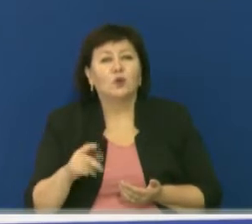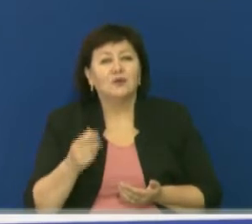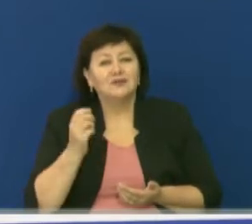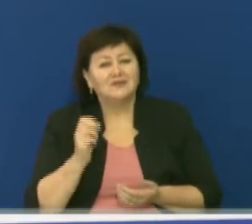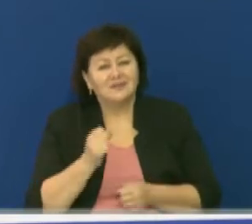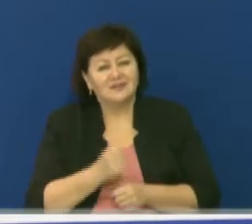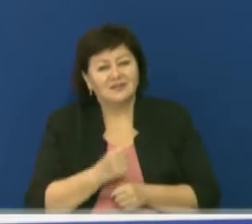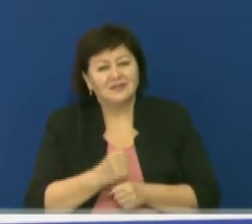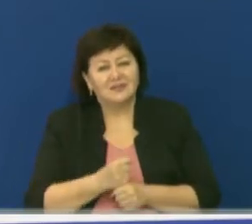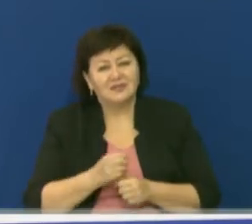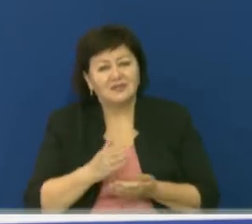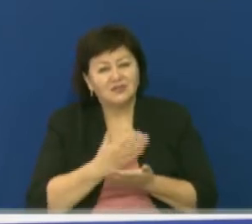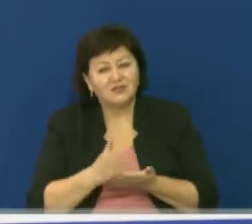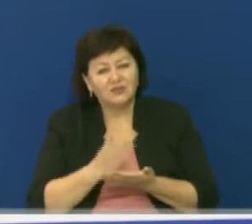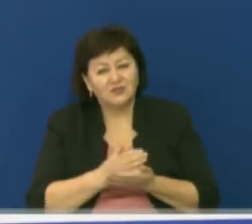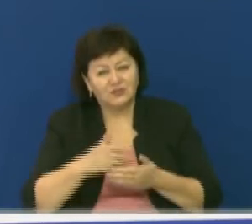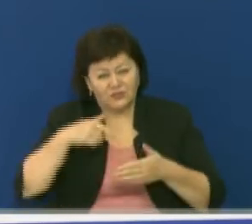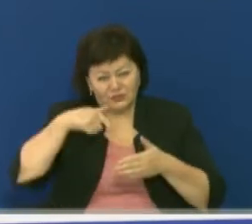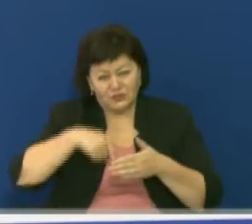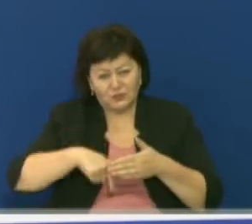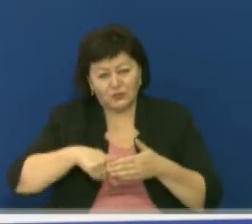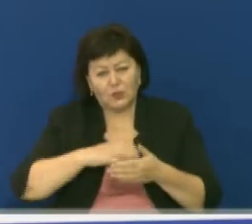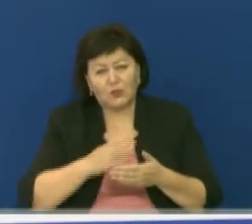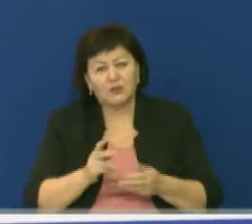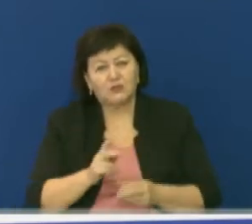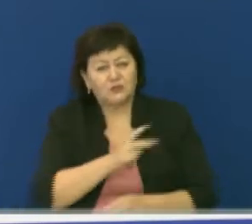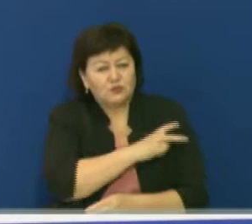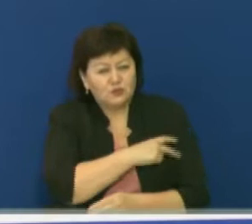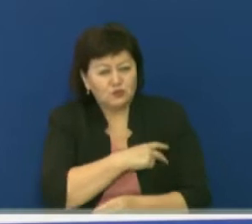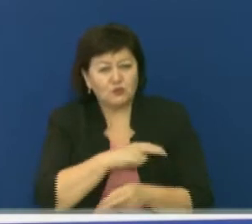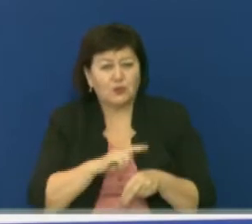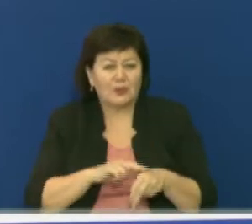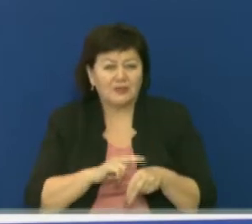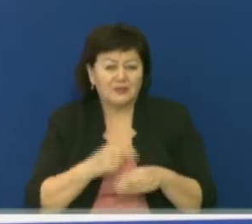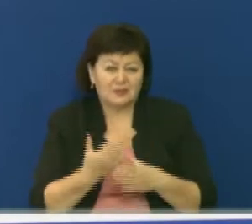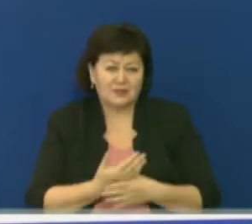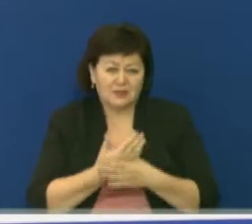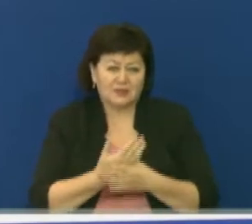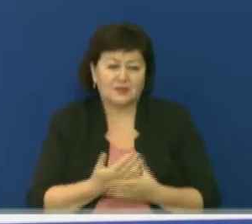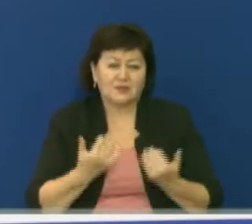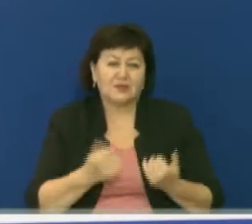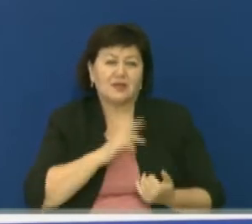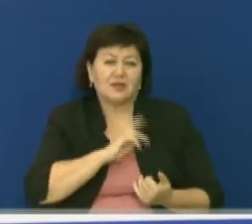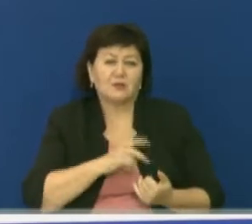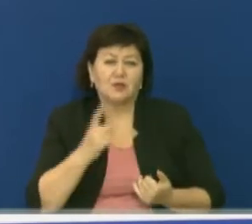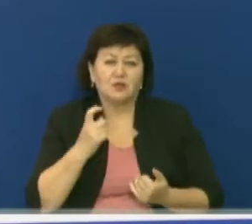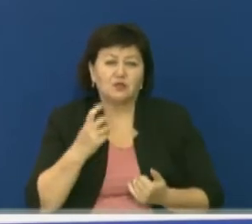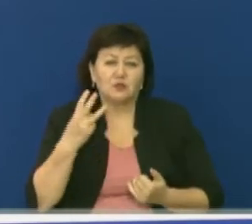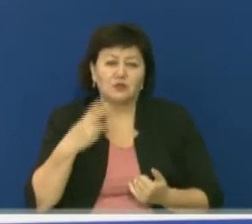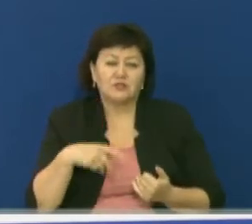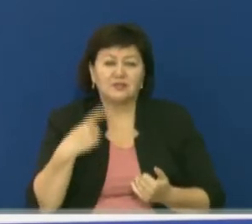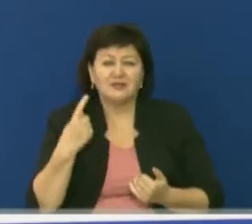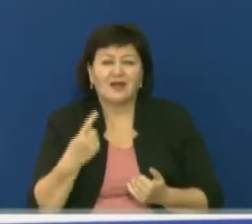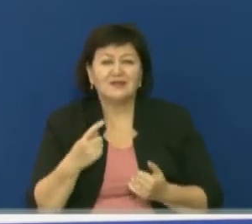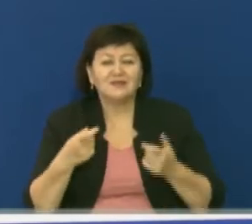работы по очистке дна. Дежурят спасатели и полицейские. В этом сезоне на уникальном озере работают 163 отеля и